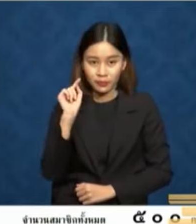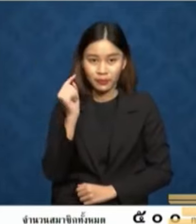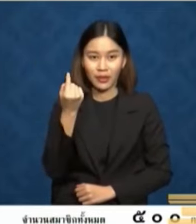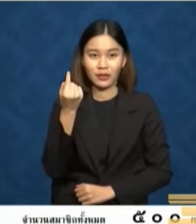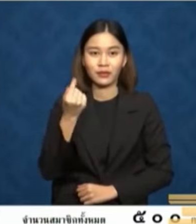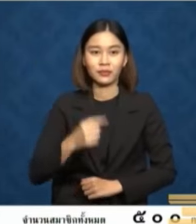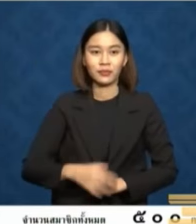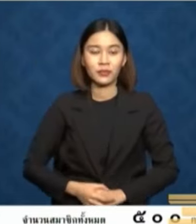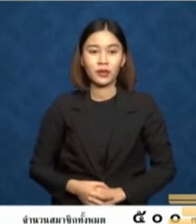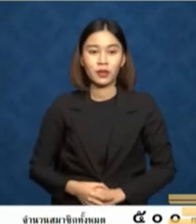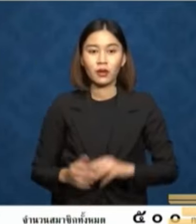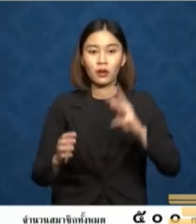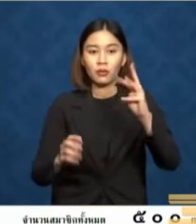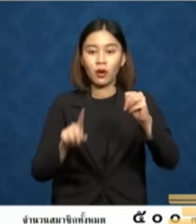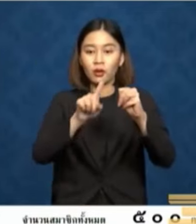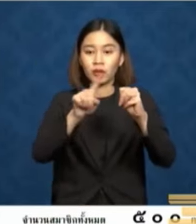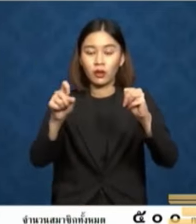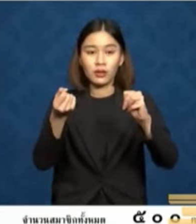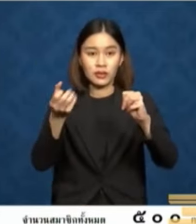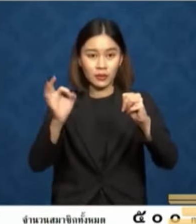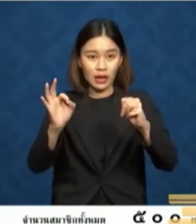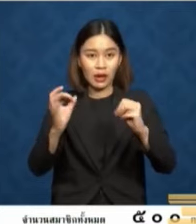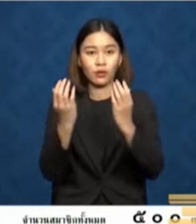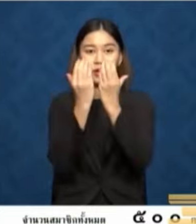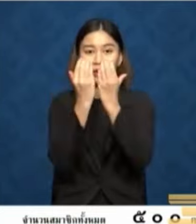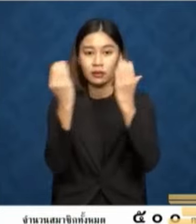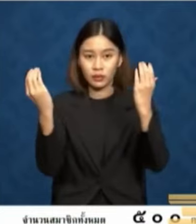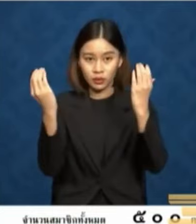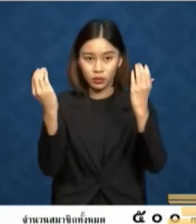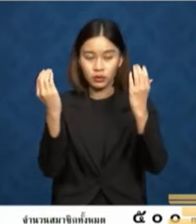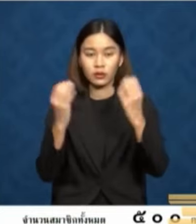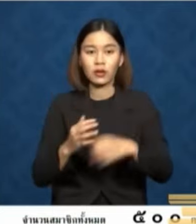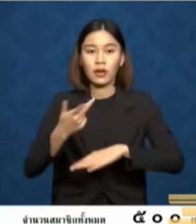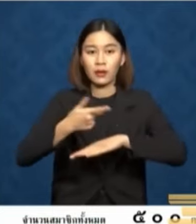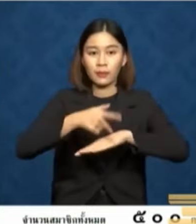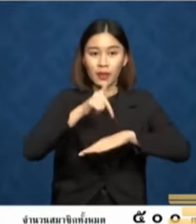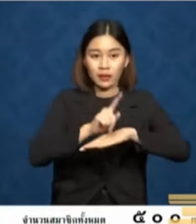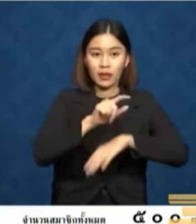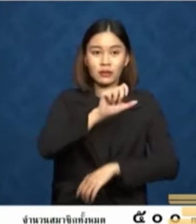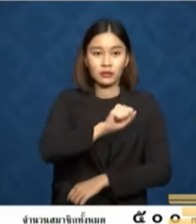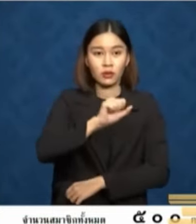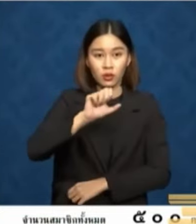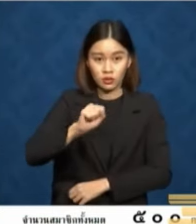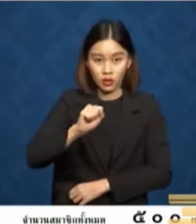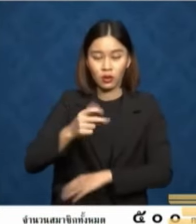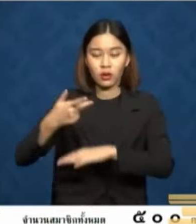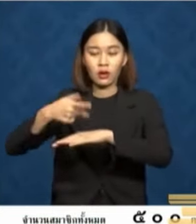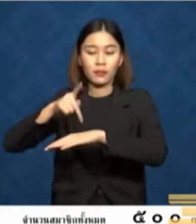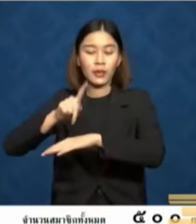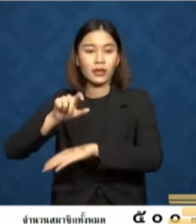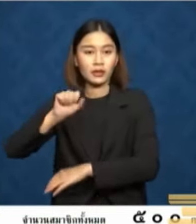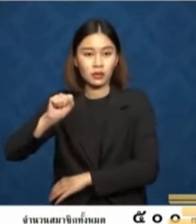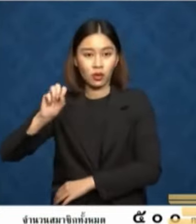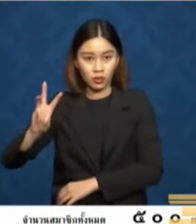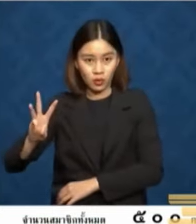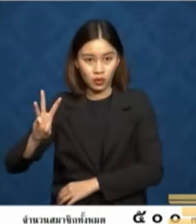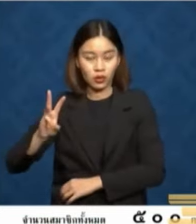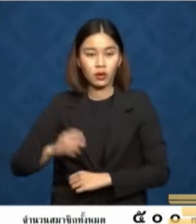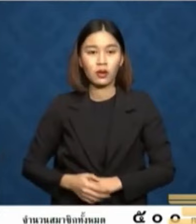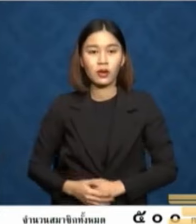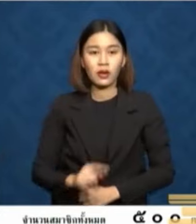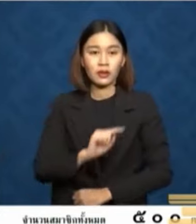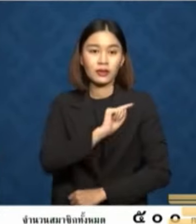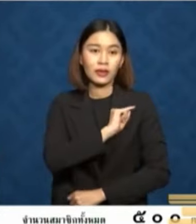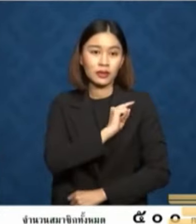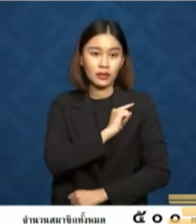หนึ่งมาตรา 119ของรัฐธรรมนูญประธานสภาผู้แทนราษฎรและประธานวุฒิสภามี